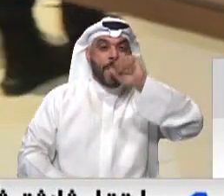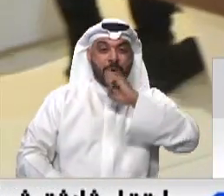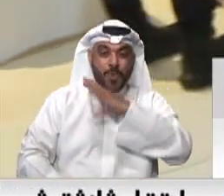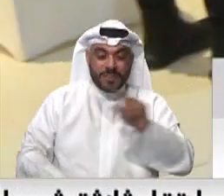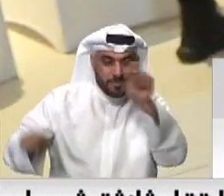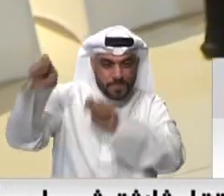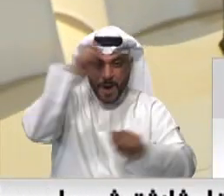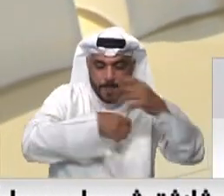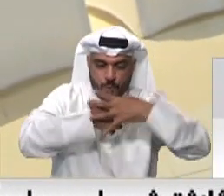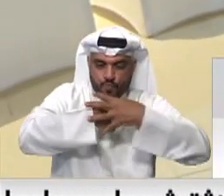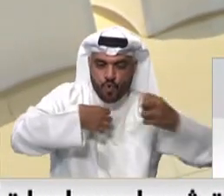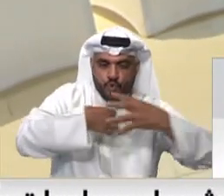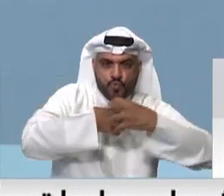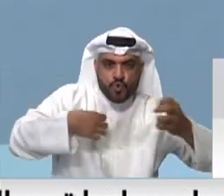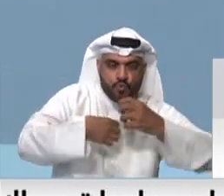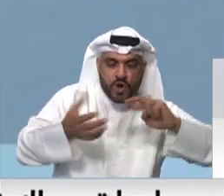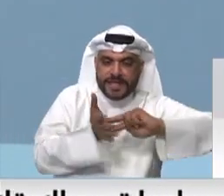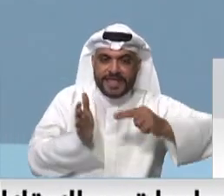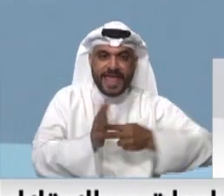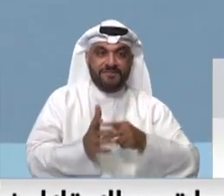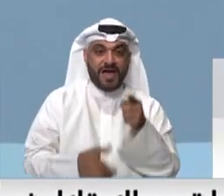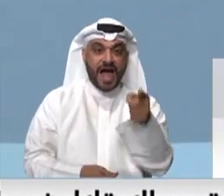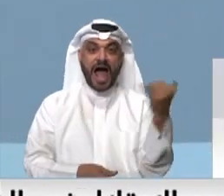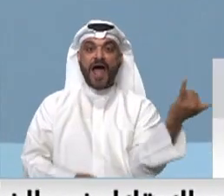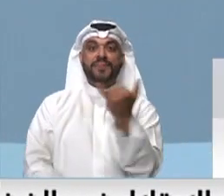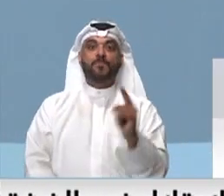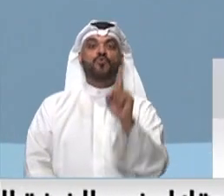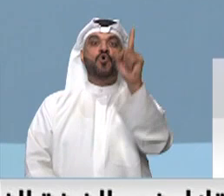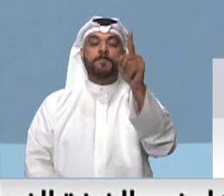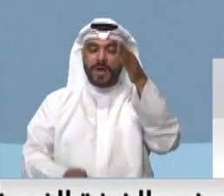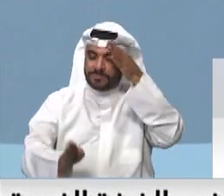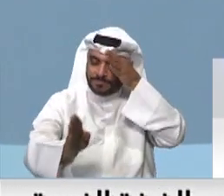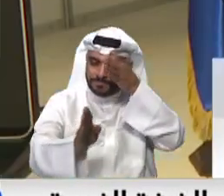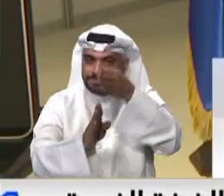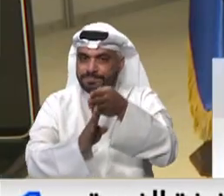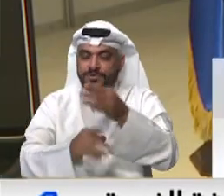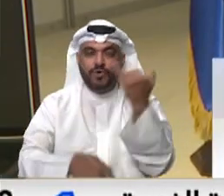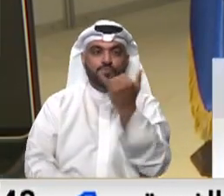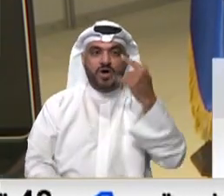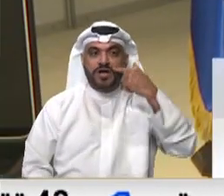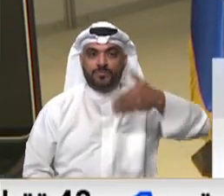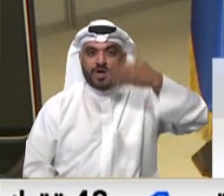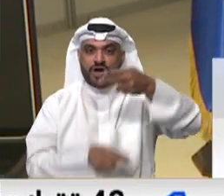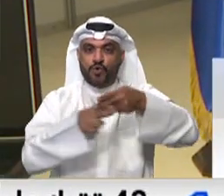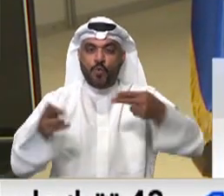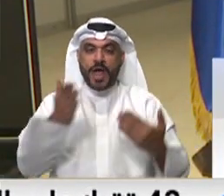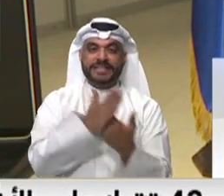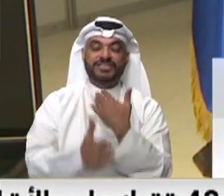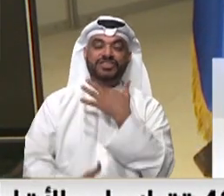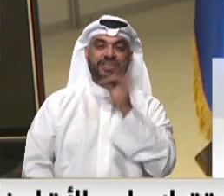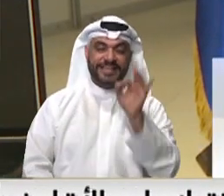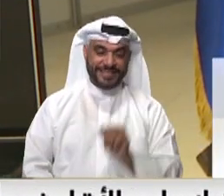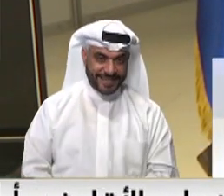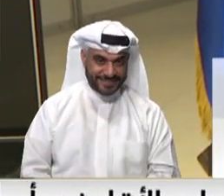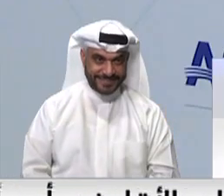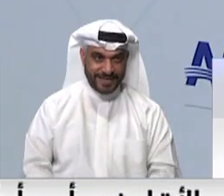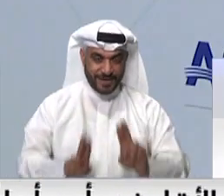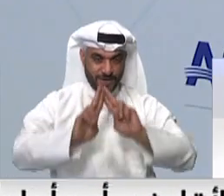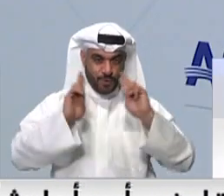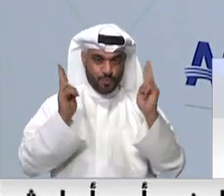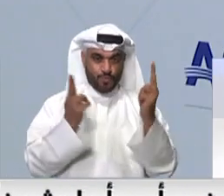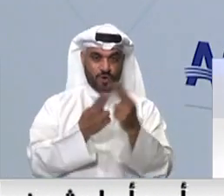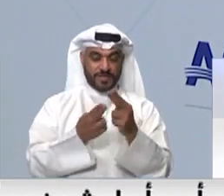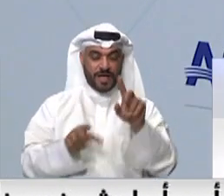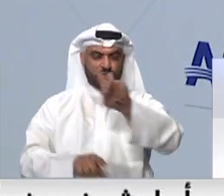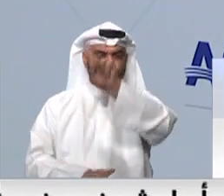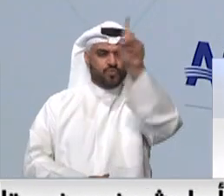هذه الملتقيات الإقليمية تعتبر ركيزة أساسية لتحقيق رؤية الكويت الجديدة. إذن هذا الملتقى